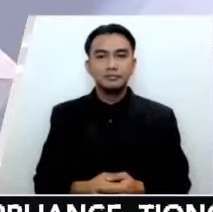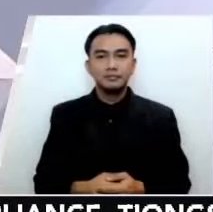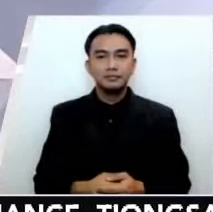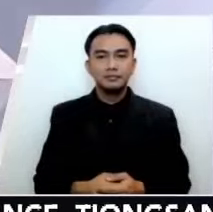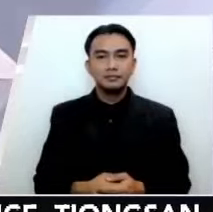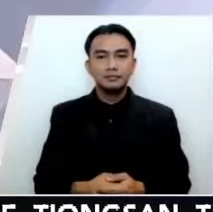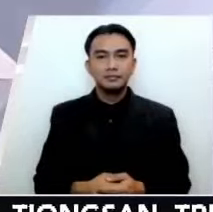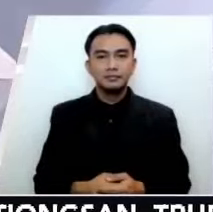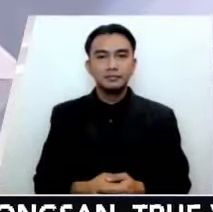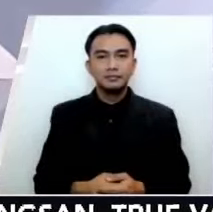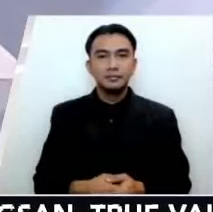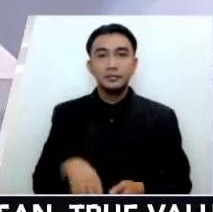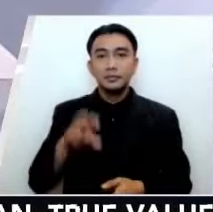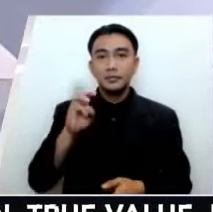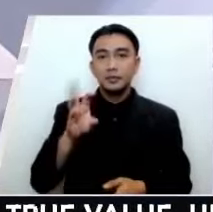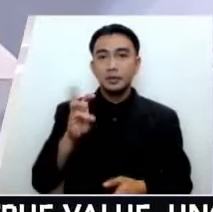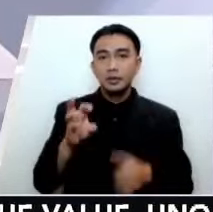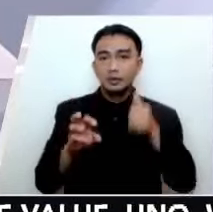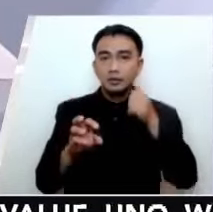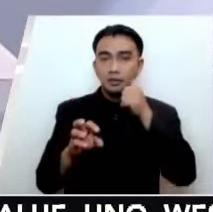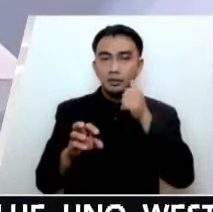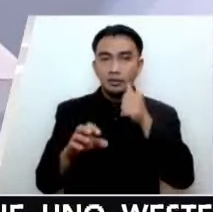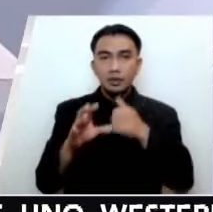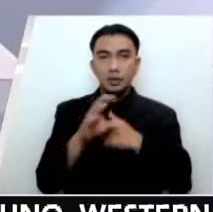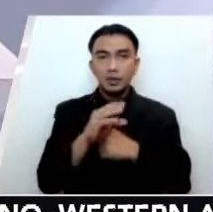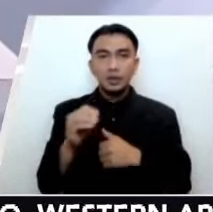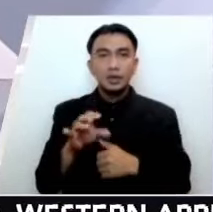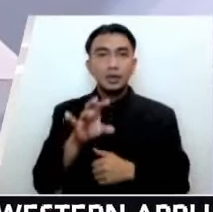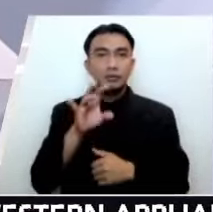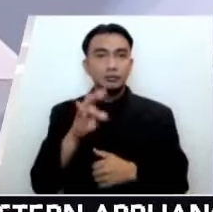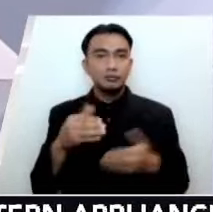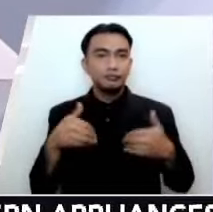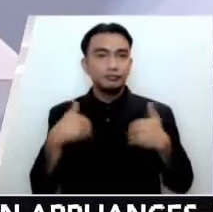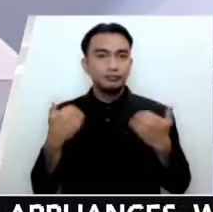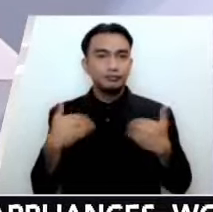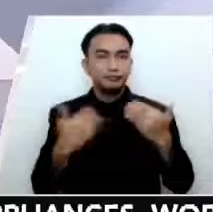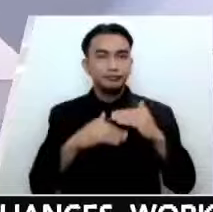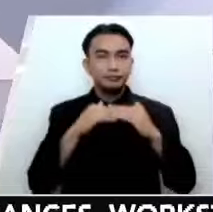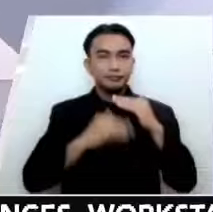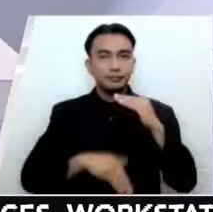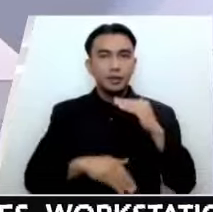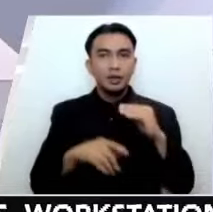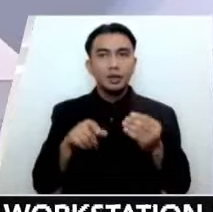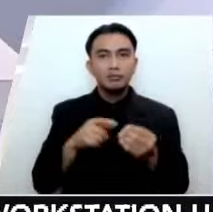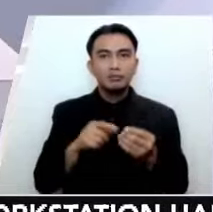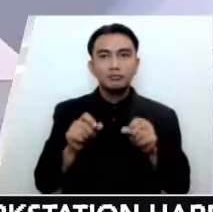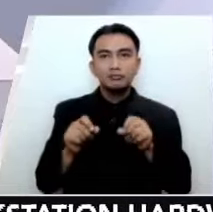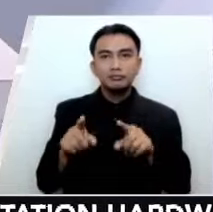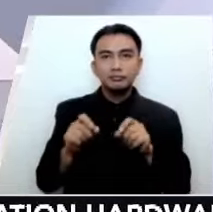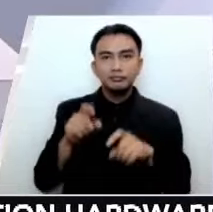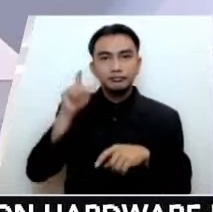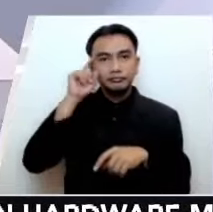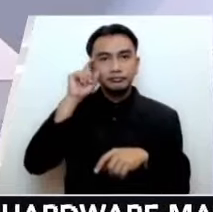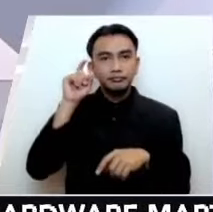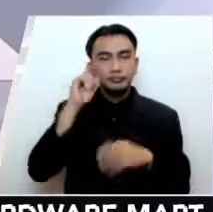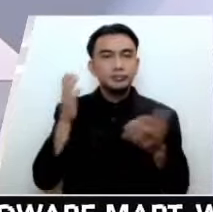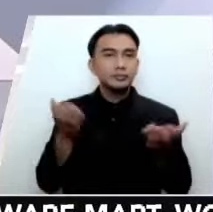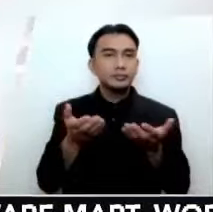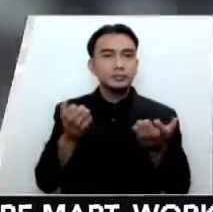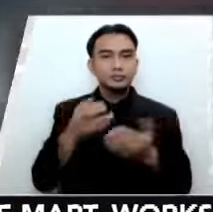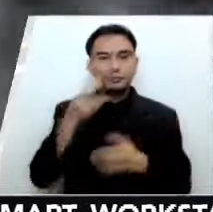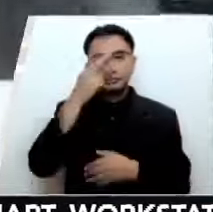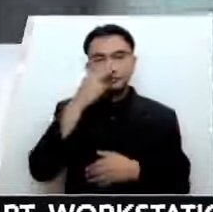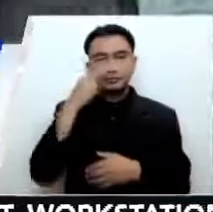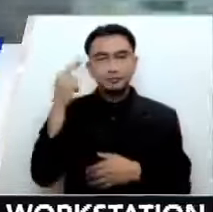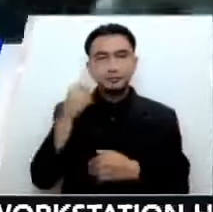16 na babae kabilang ang 7 minor de edad ang nasagip sa umunoy pambubugaw sa isang bar sa Angono, Rizal. Kabilang sa